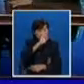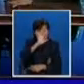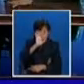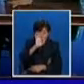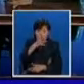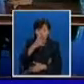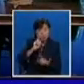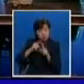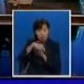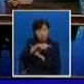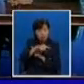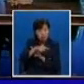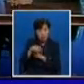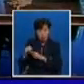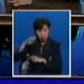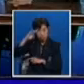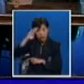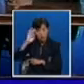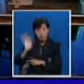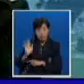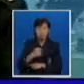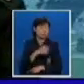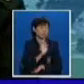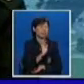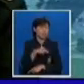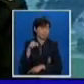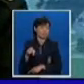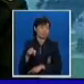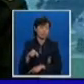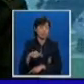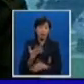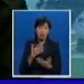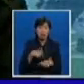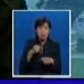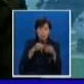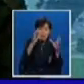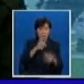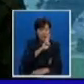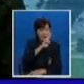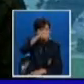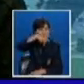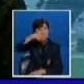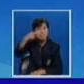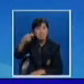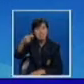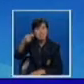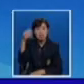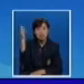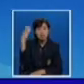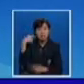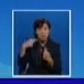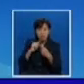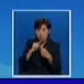อดไปจากคลังอาวุธของกองทัพเหรอคะท่านมองแล้วก็อย่าง RPG วันก่อนคืนวันที่21ที่คลังน้ำมัน